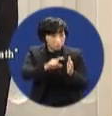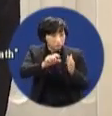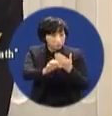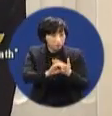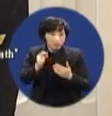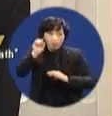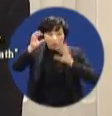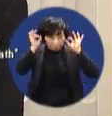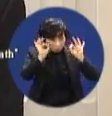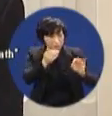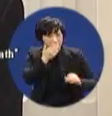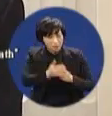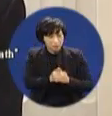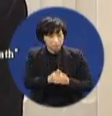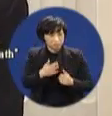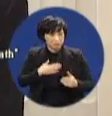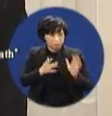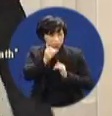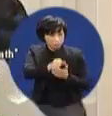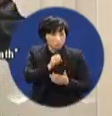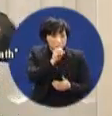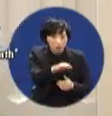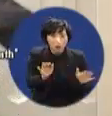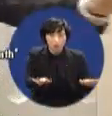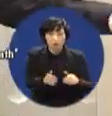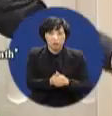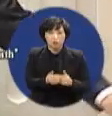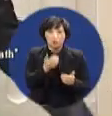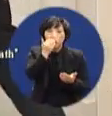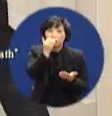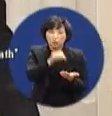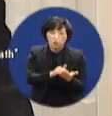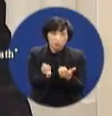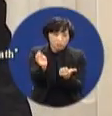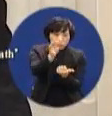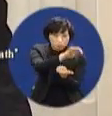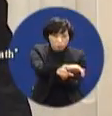믿음은 영광을 보리라고 말하지 않더냐? 무덤 문을 굴려.